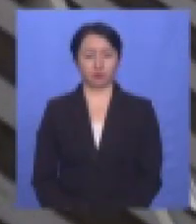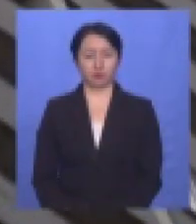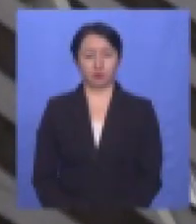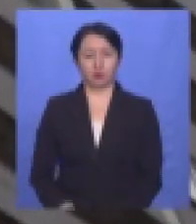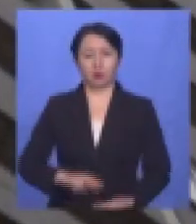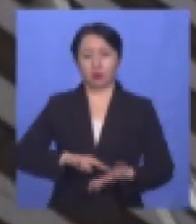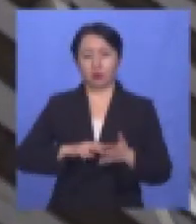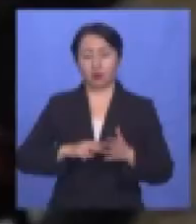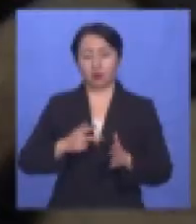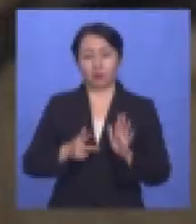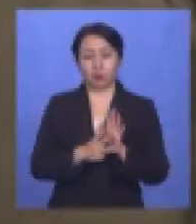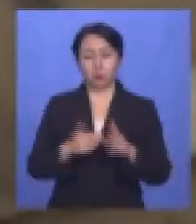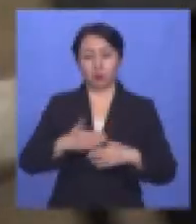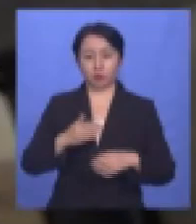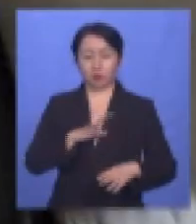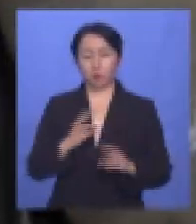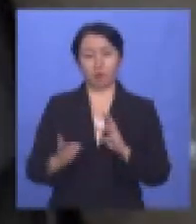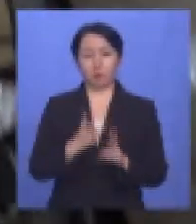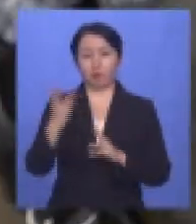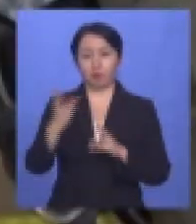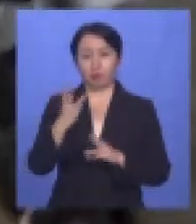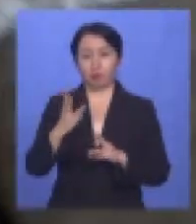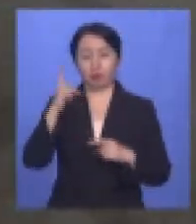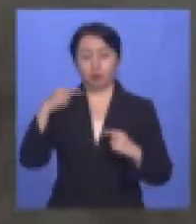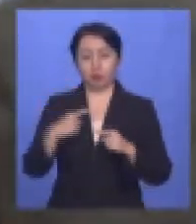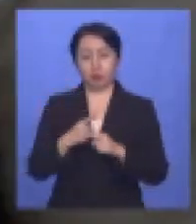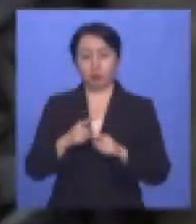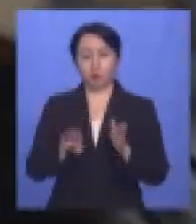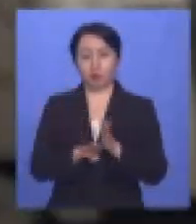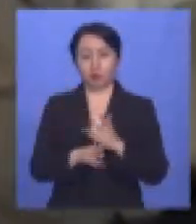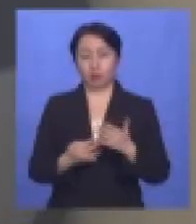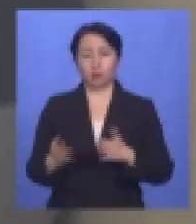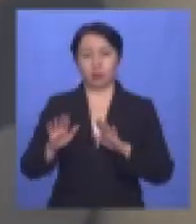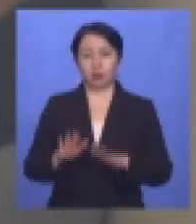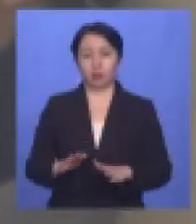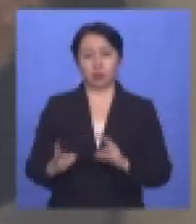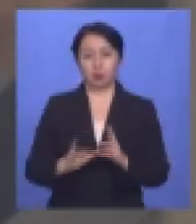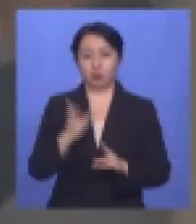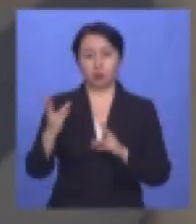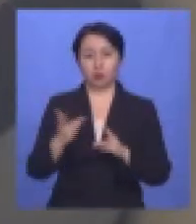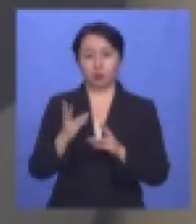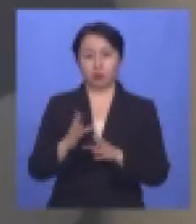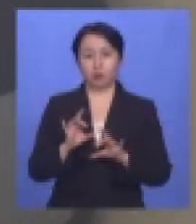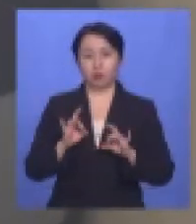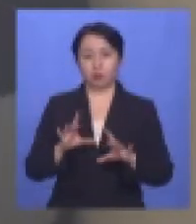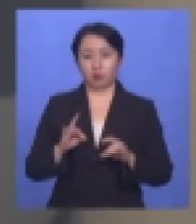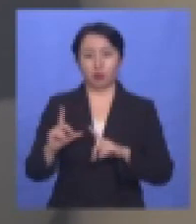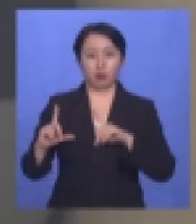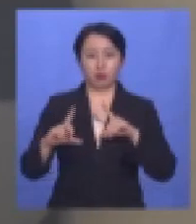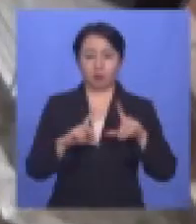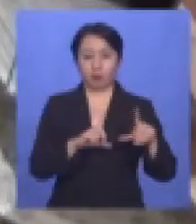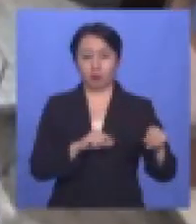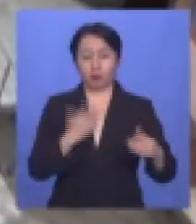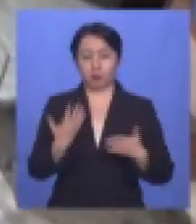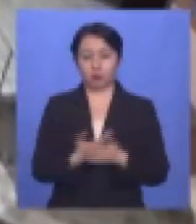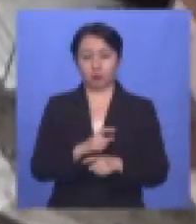По замыслу, на 8-м этаже дома произошло возгорание бытовой техники и мебели. Прибывшие на место пожарные подразделения произвели эвакуацию и